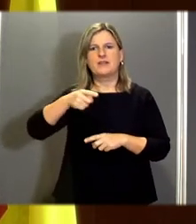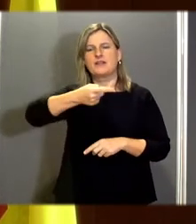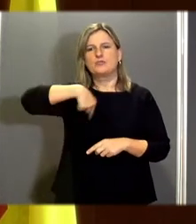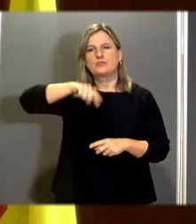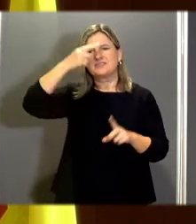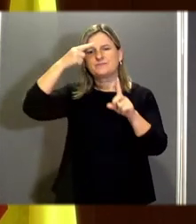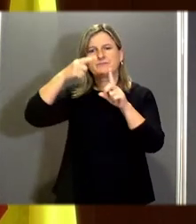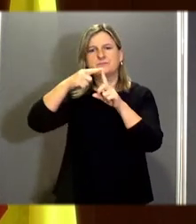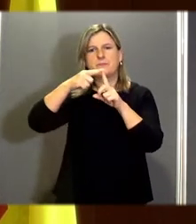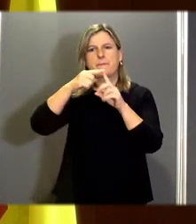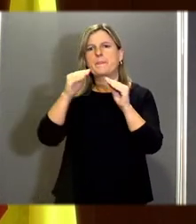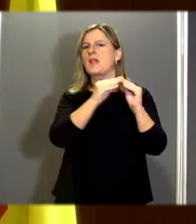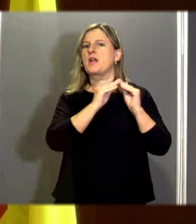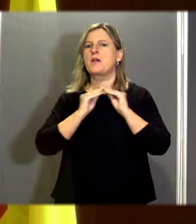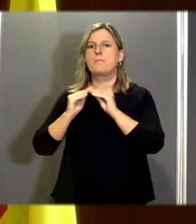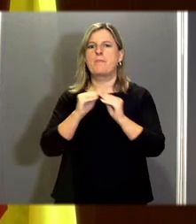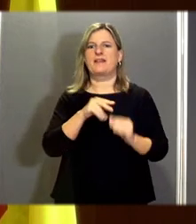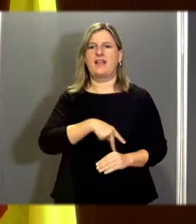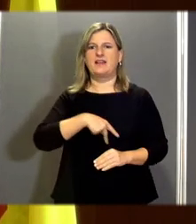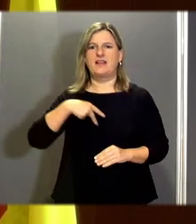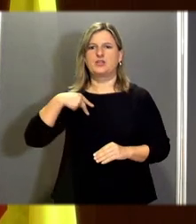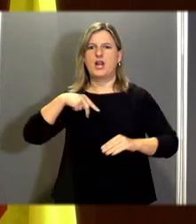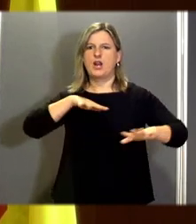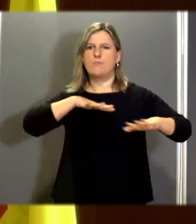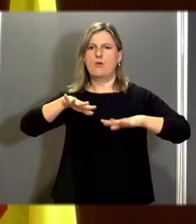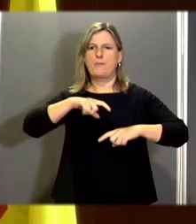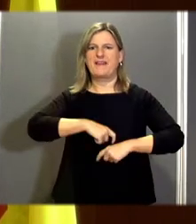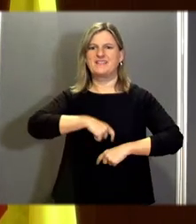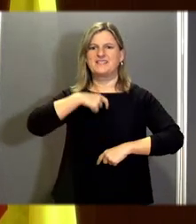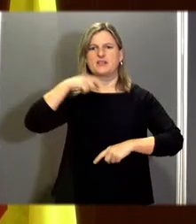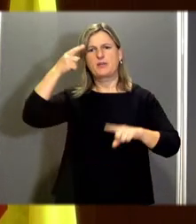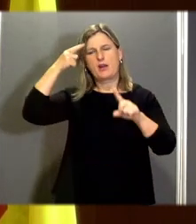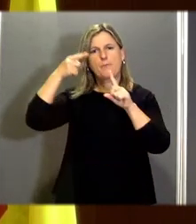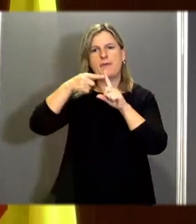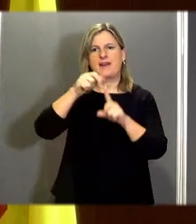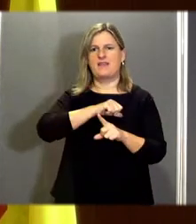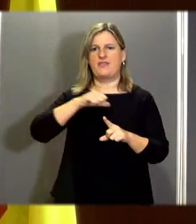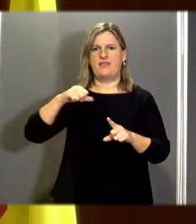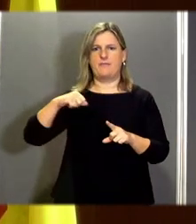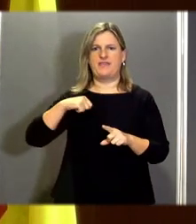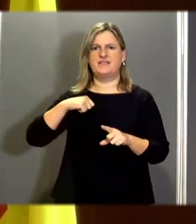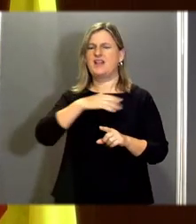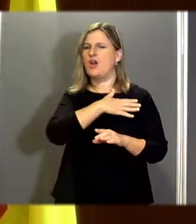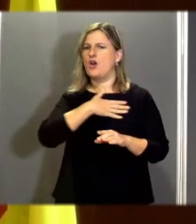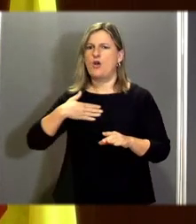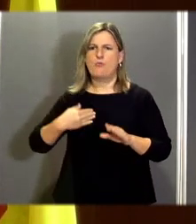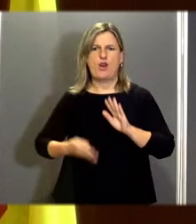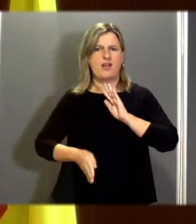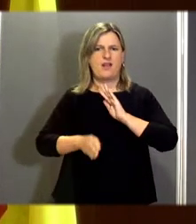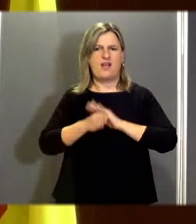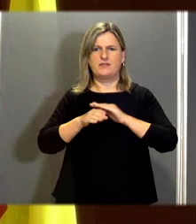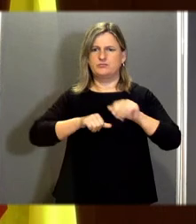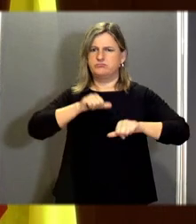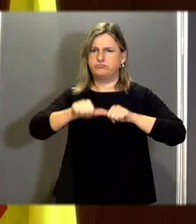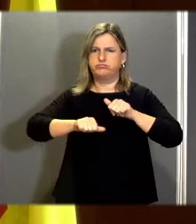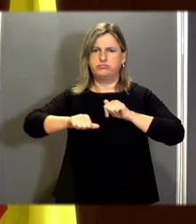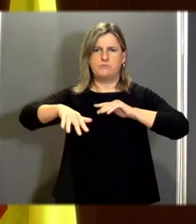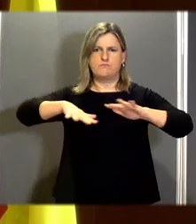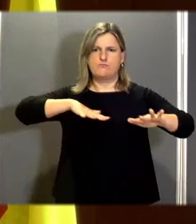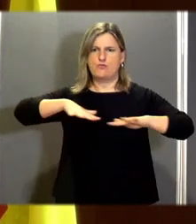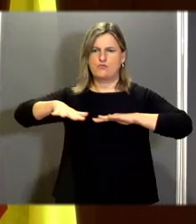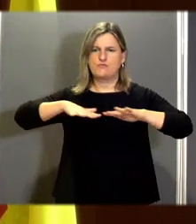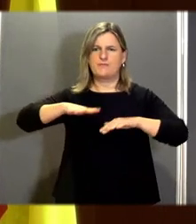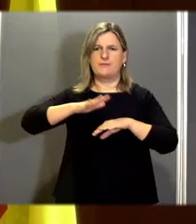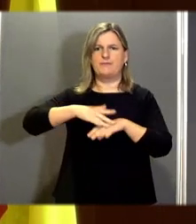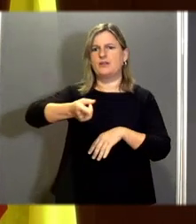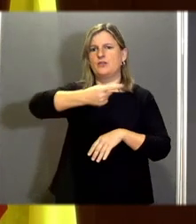un pacte nacional del moviment civil per la independència on puguem efectivament fer aquesta vertebració i trobar-nos